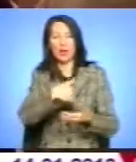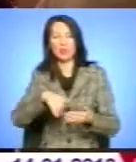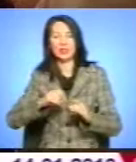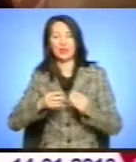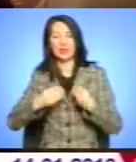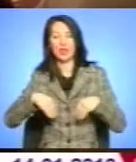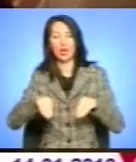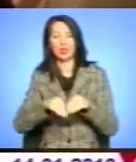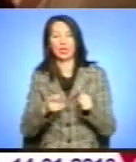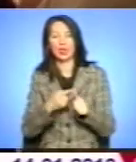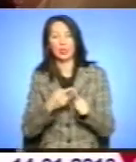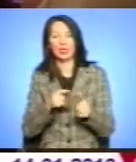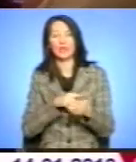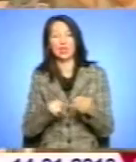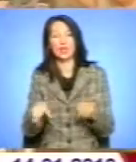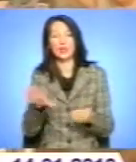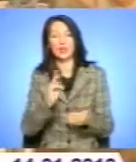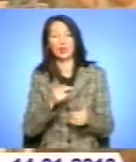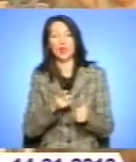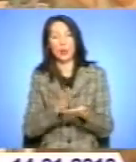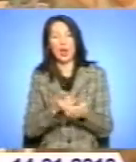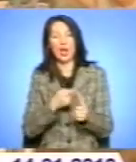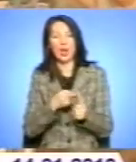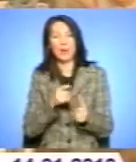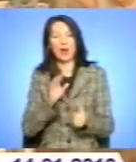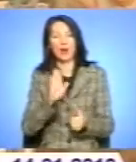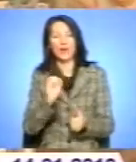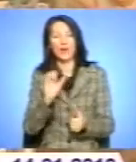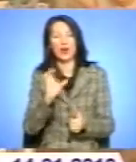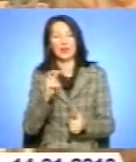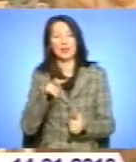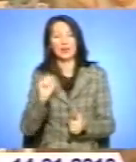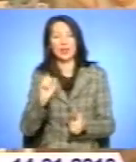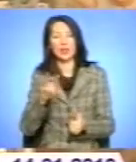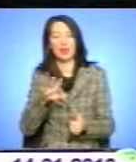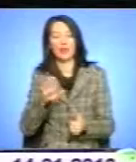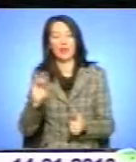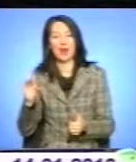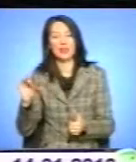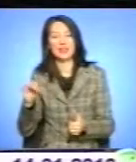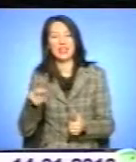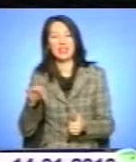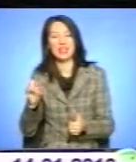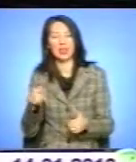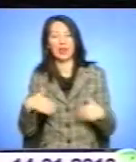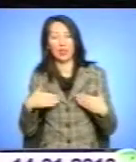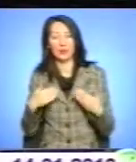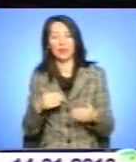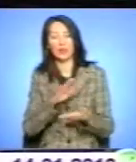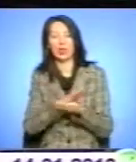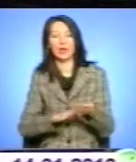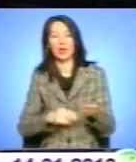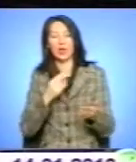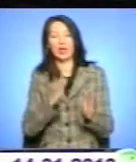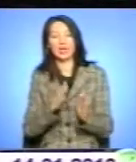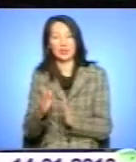Іменини відзначають усі, хто носить ім'я Василь, Василина, з чим ми їх і вітаємо. Триває цикл